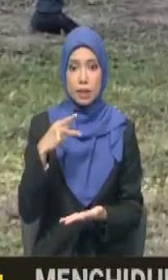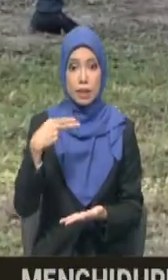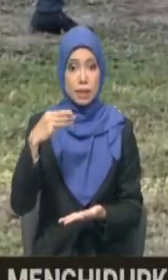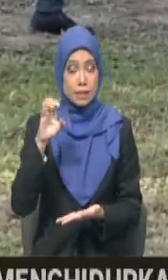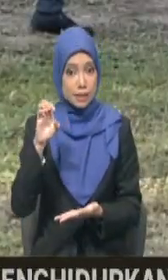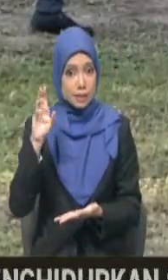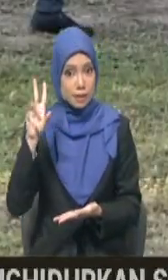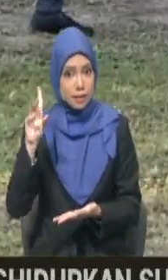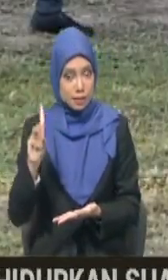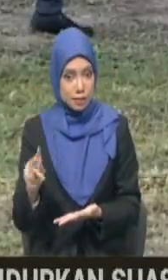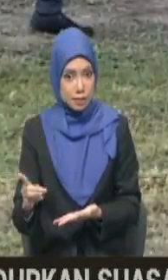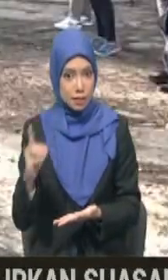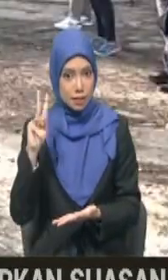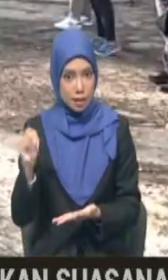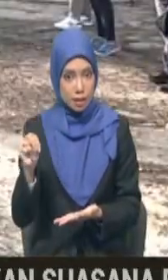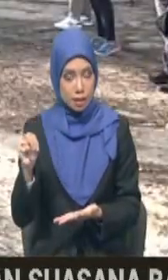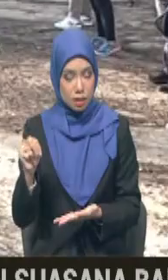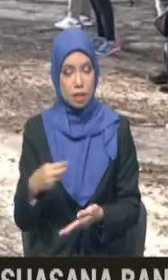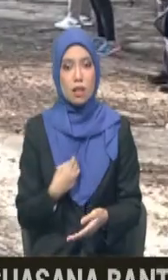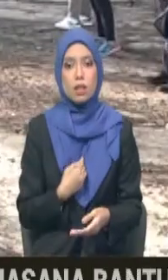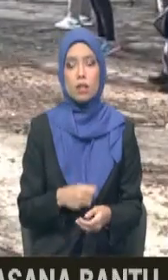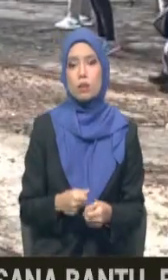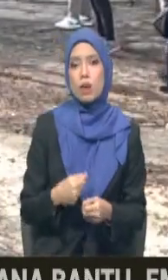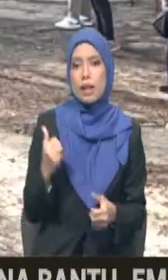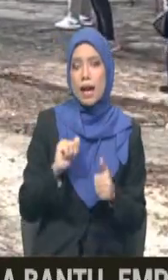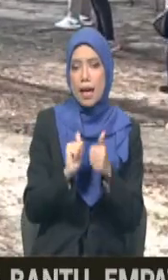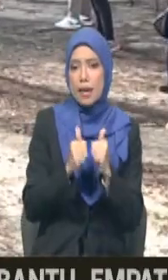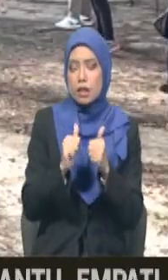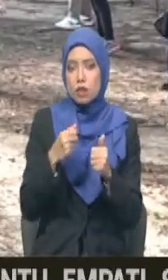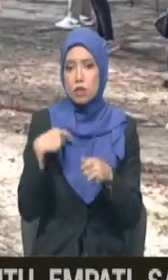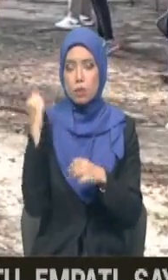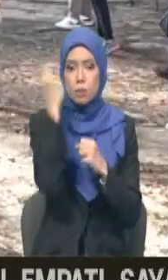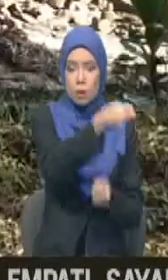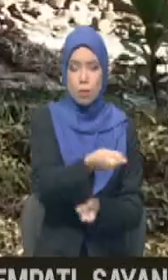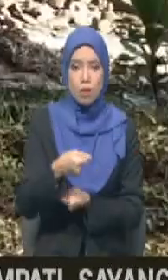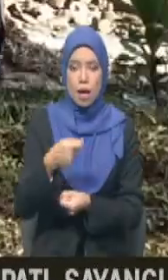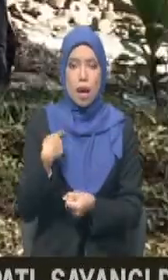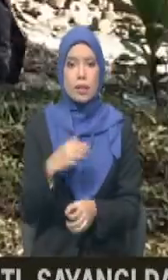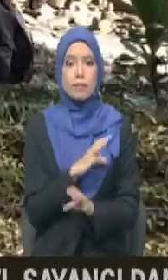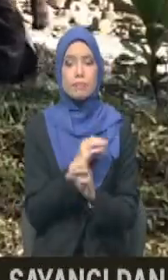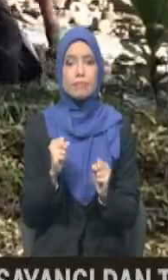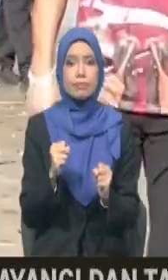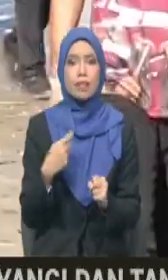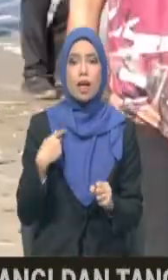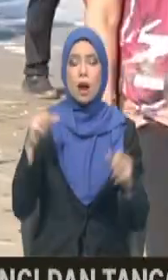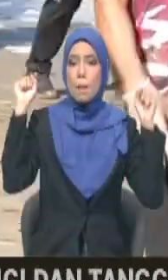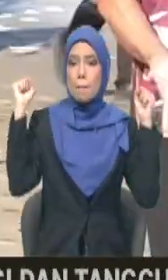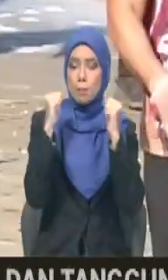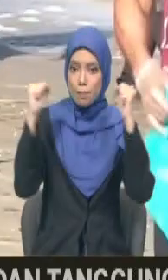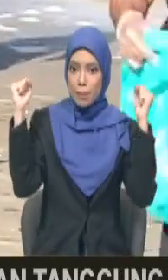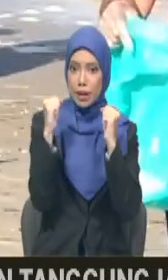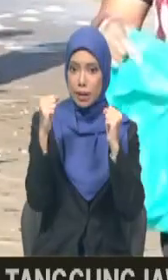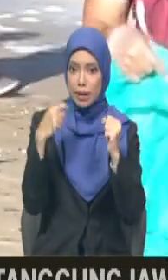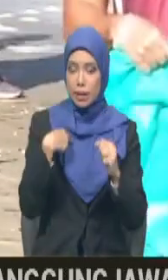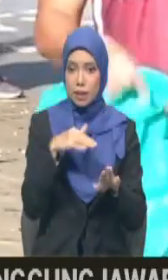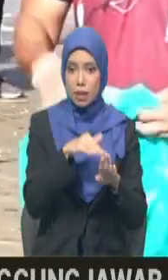pengisian program termasuk aktiviti penanaman pokok dan pemanasan badan diikuti aktiviti kempen kebersihan di